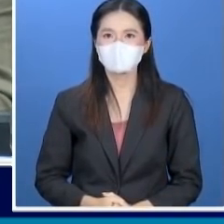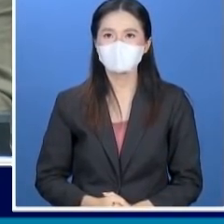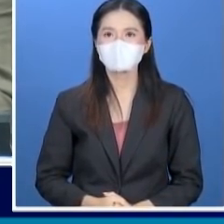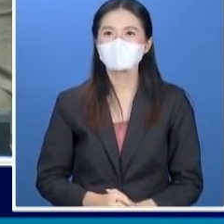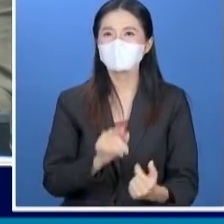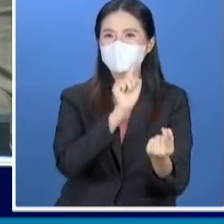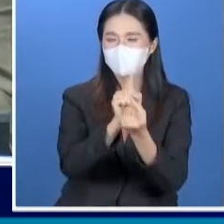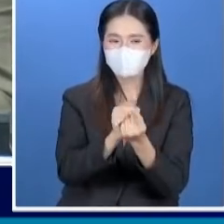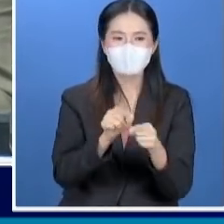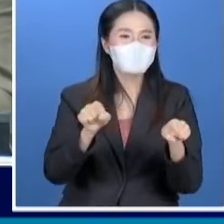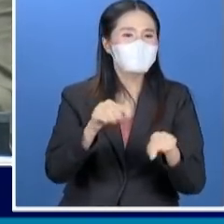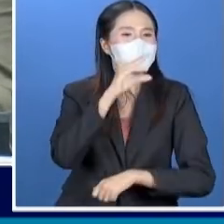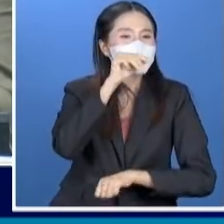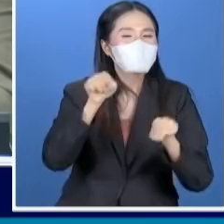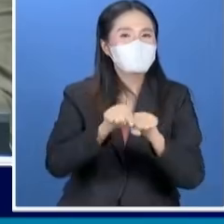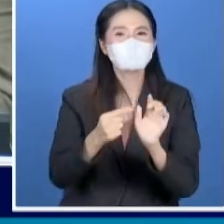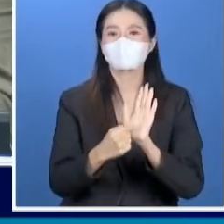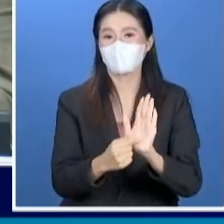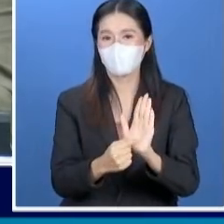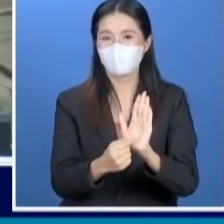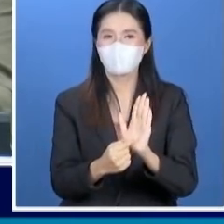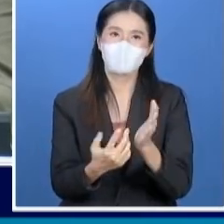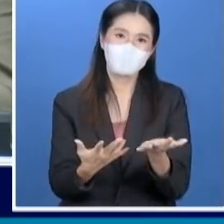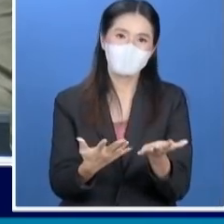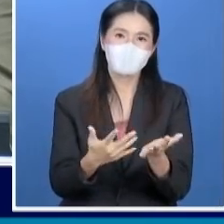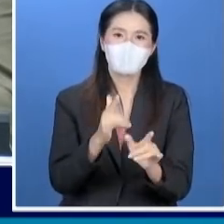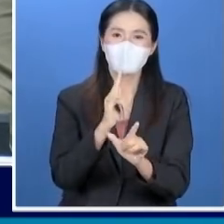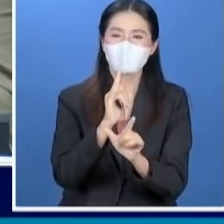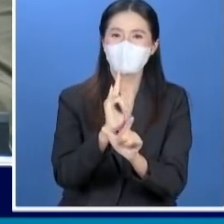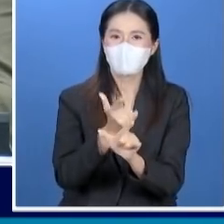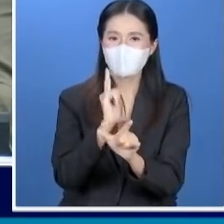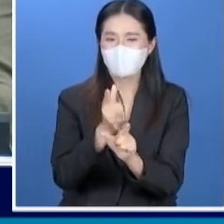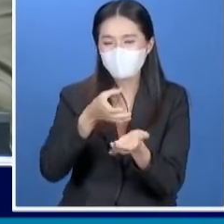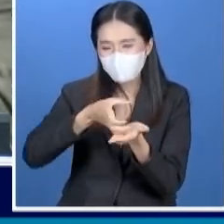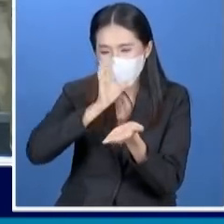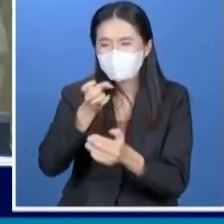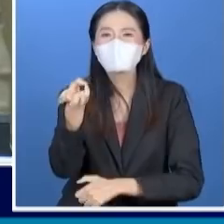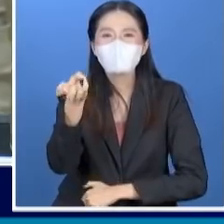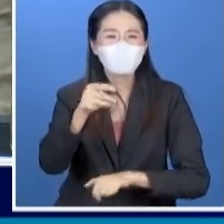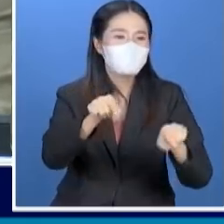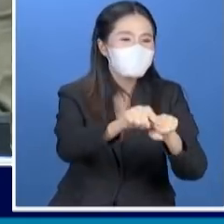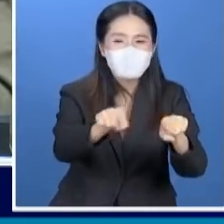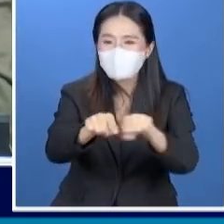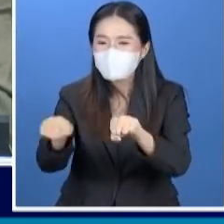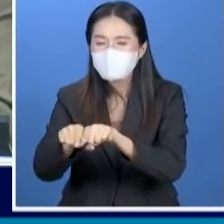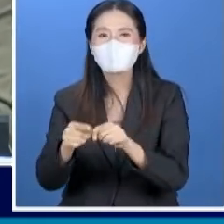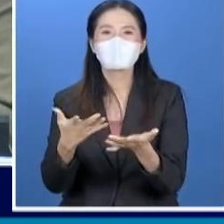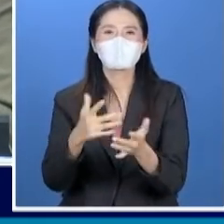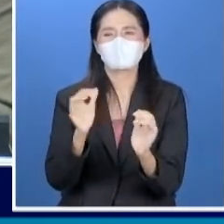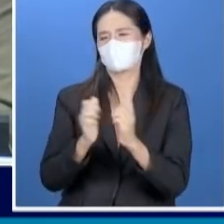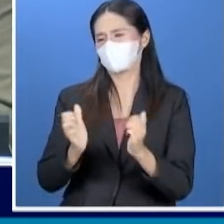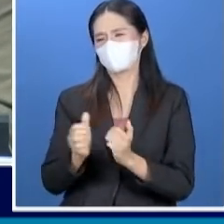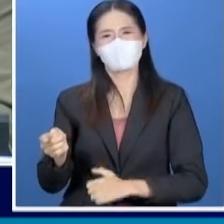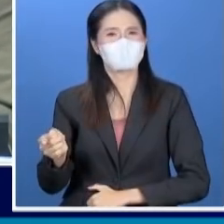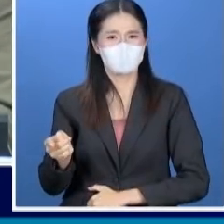พูดคำให้การให้เหมือนกันอย่างเช่นการดื่มสุราให้มันน้อยก็พูดให้มันเหมือนกันก็เกิดความยุ่งยากม